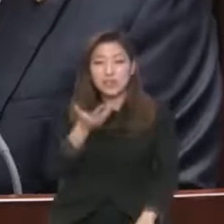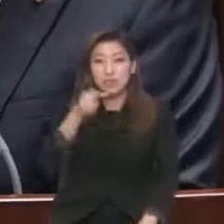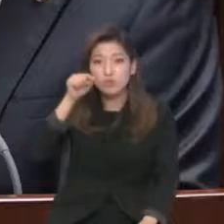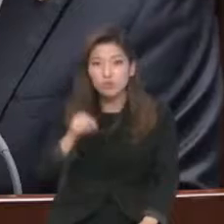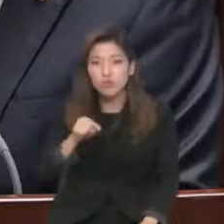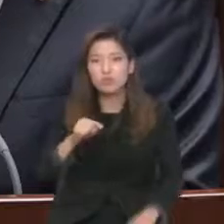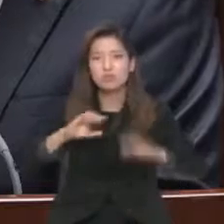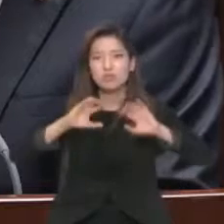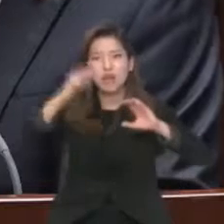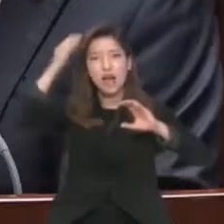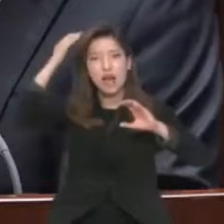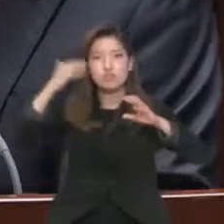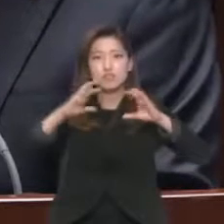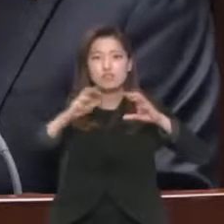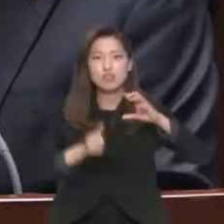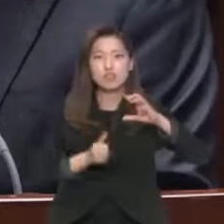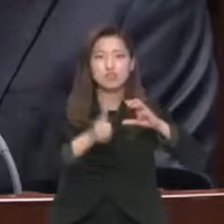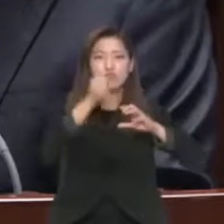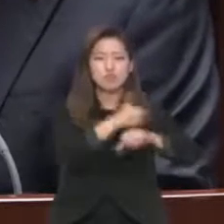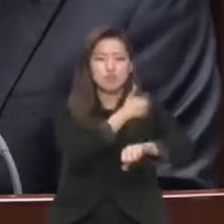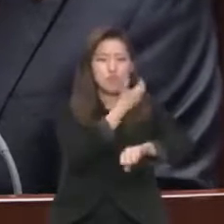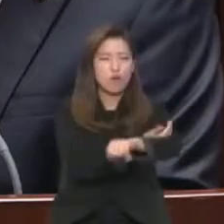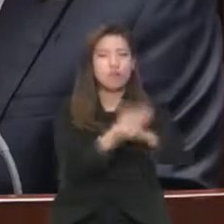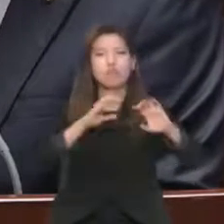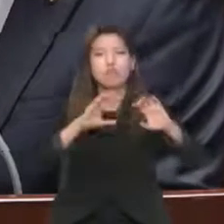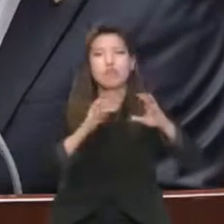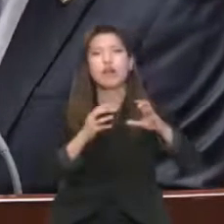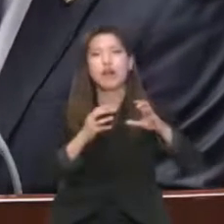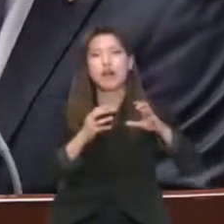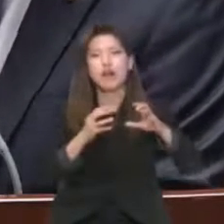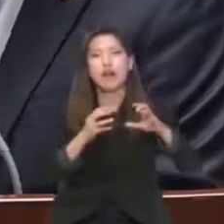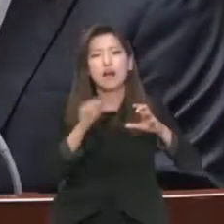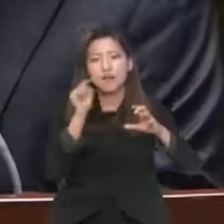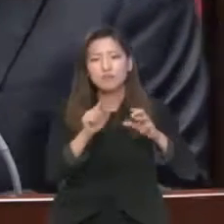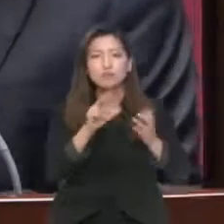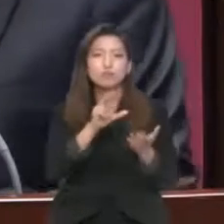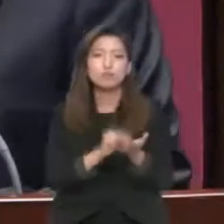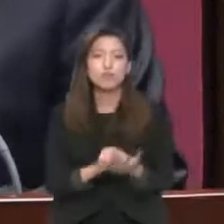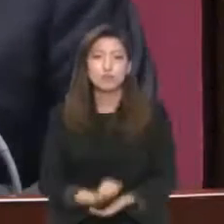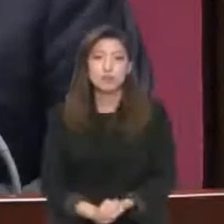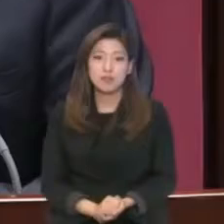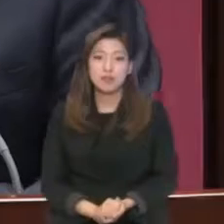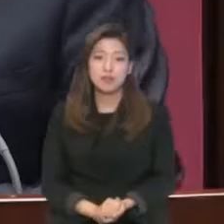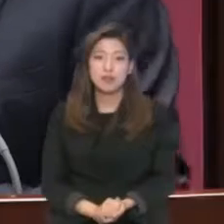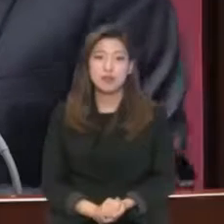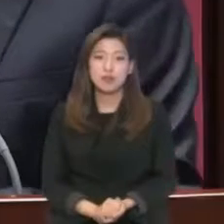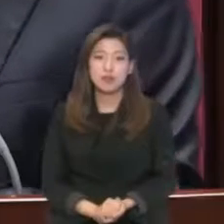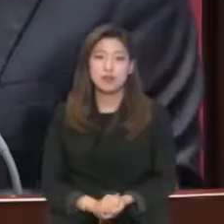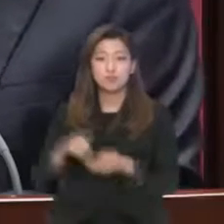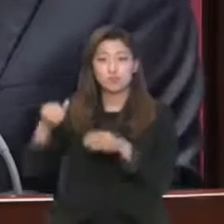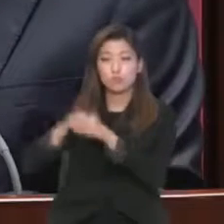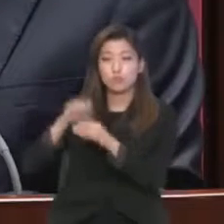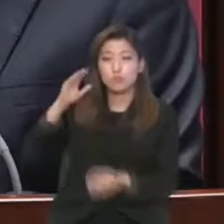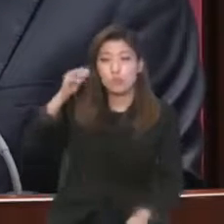하루빨리 되어야 된다고 생각합니다. 이 정부 시작할 때 대통령께서 공약 4번으로 내신 임기